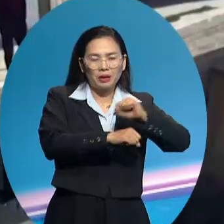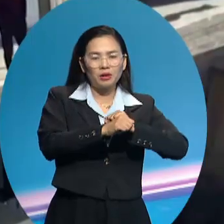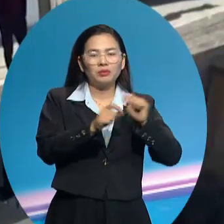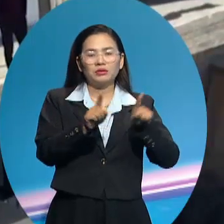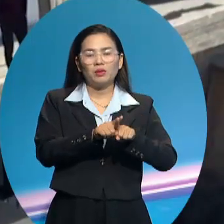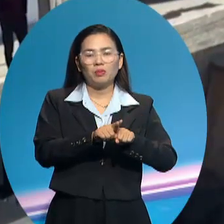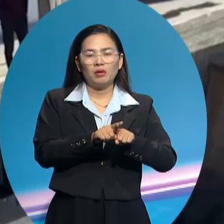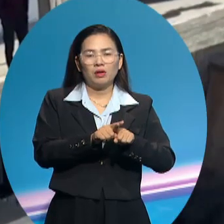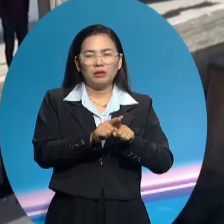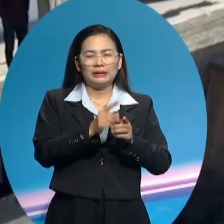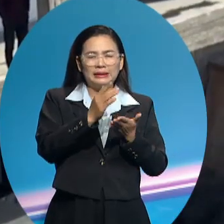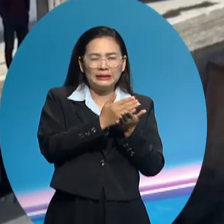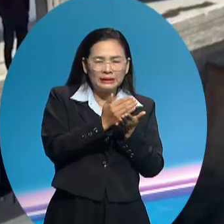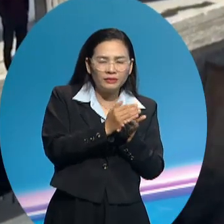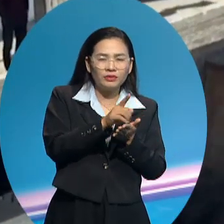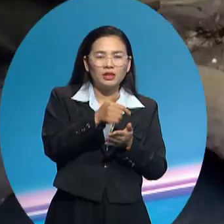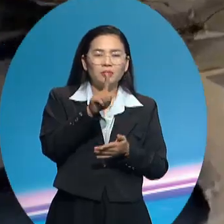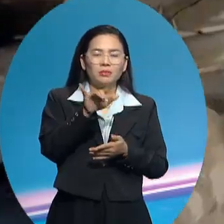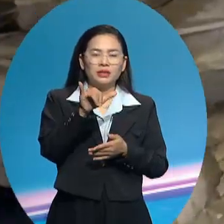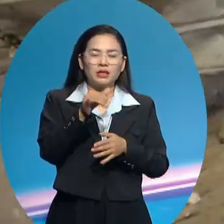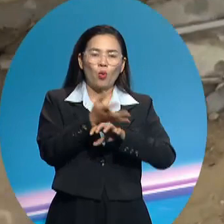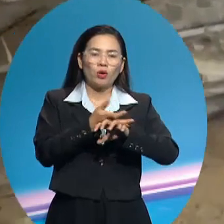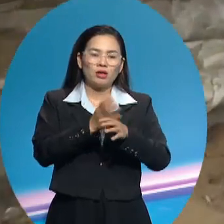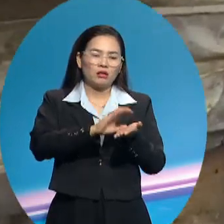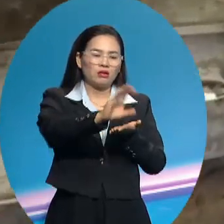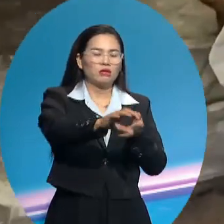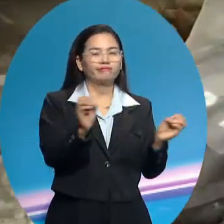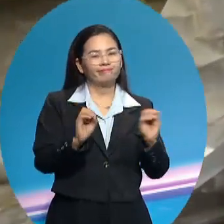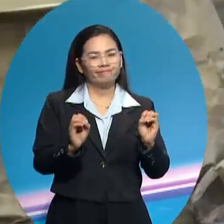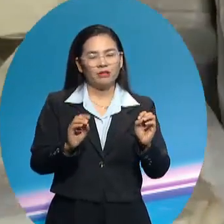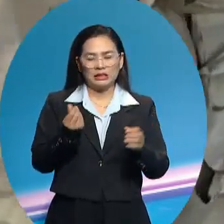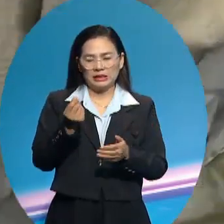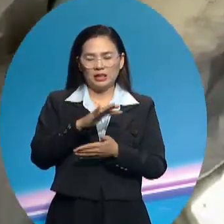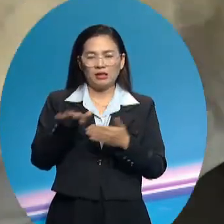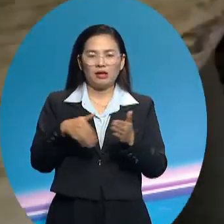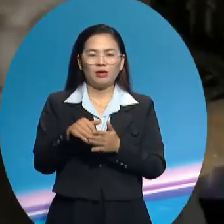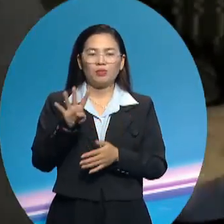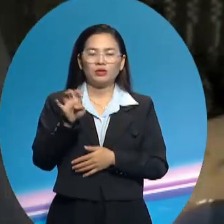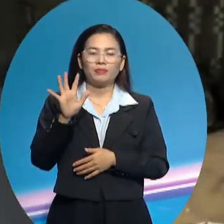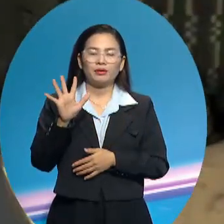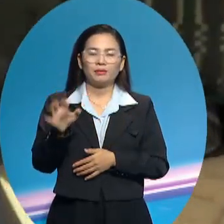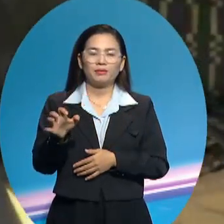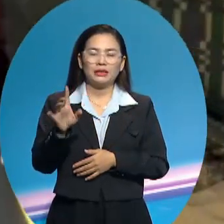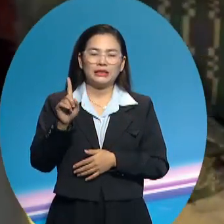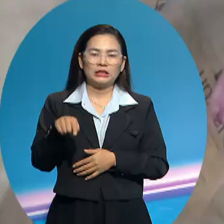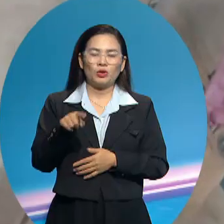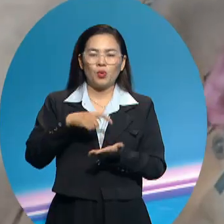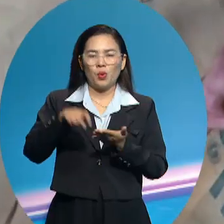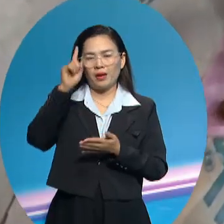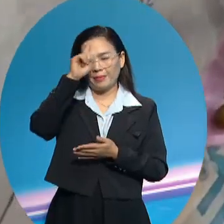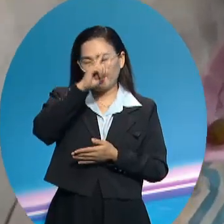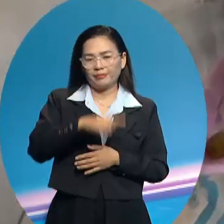cảnh thắc lưng buộc bụng sau khi 16 Quốc gia tạm dừng tại trợ với tổng số tiền 450 triệu đô la Mỹ Ông